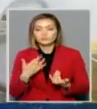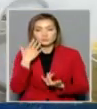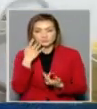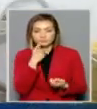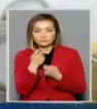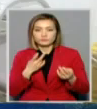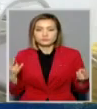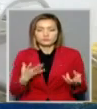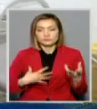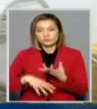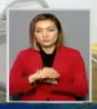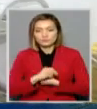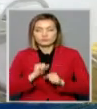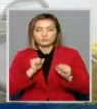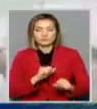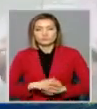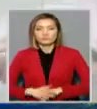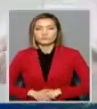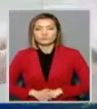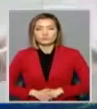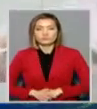придерживаться всех мер профилактики